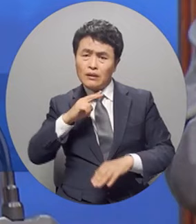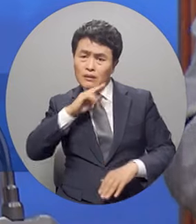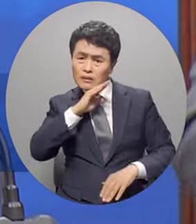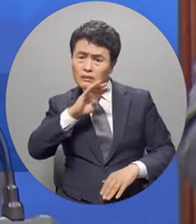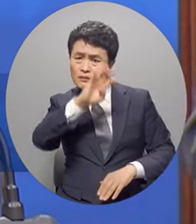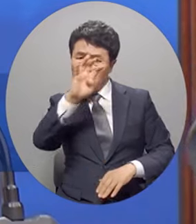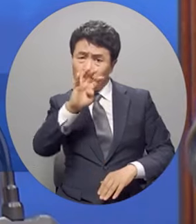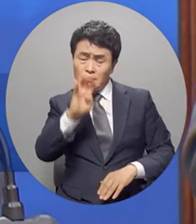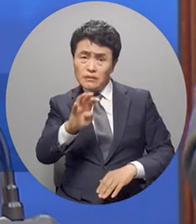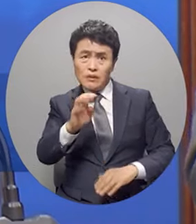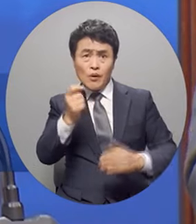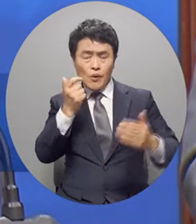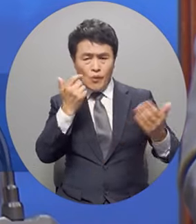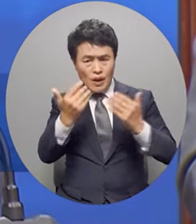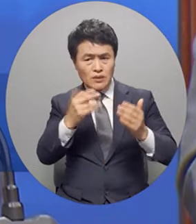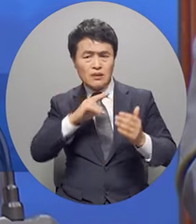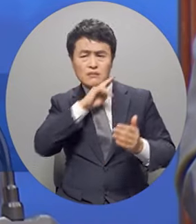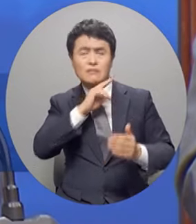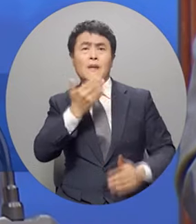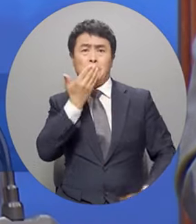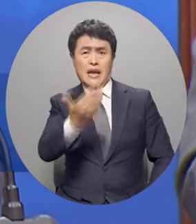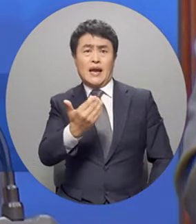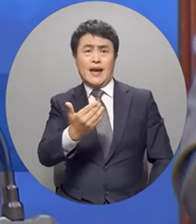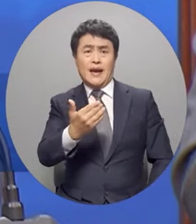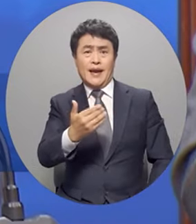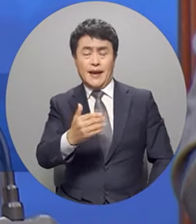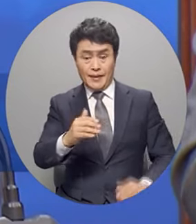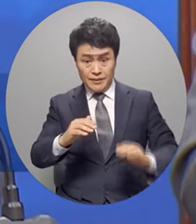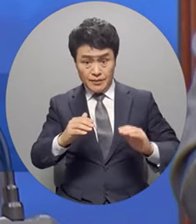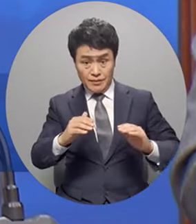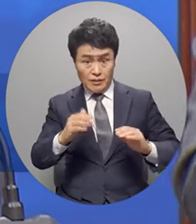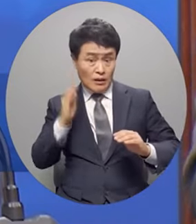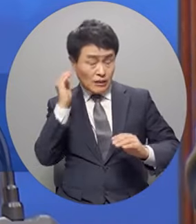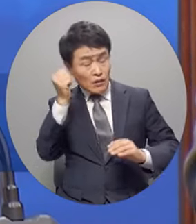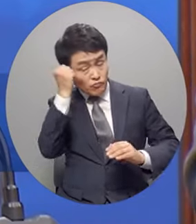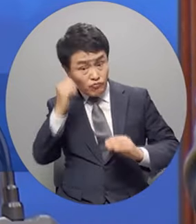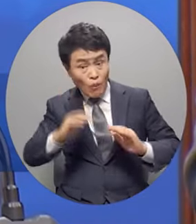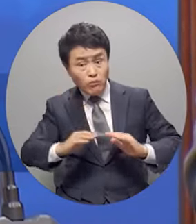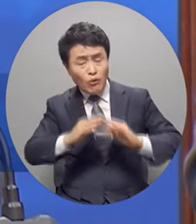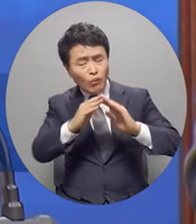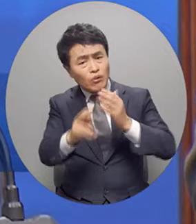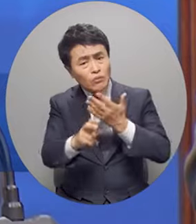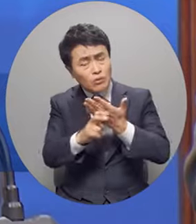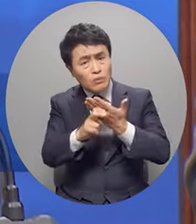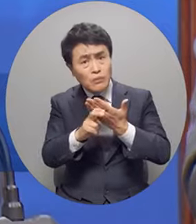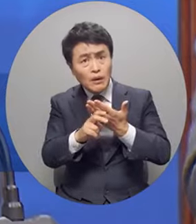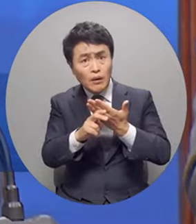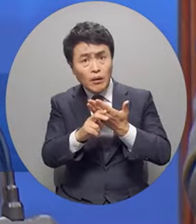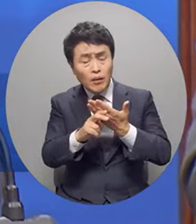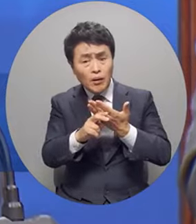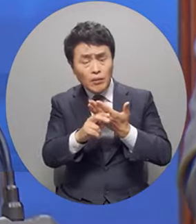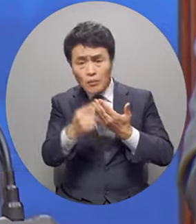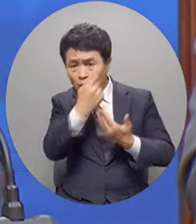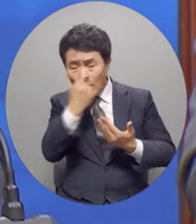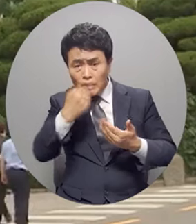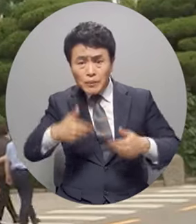넘어서 확신이 듭니다. 관저공사 불법 의혹의 실체를 확인해야 하는 이유만 점점 더 늘어나고